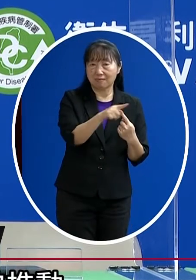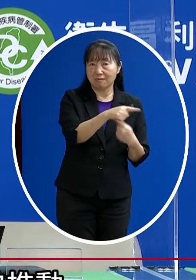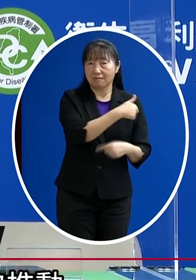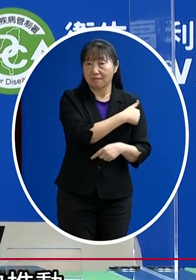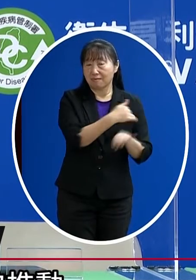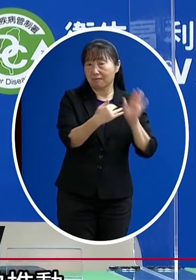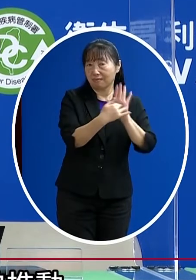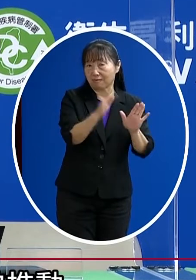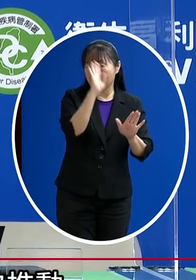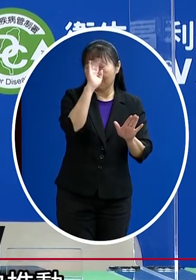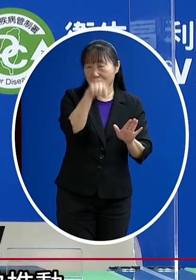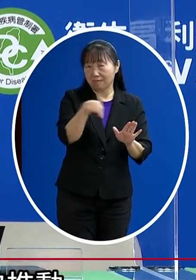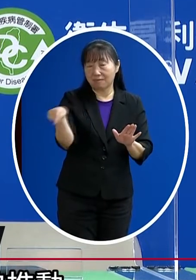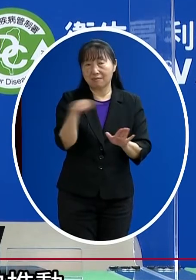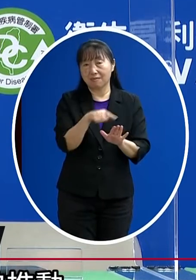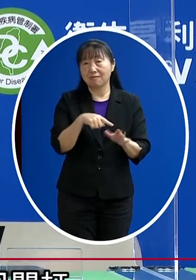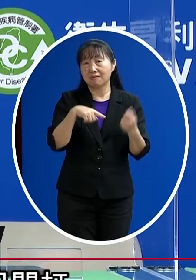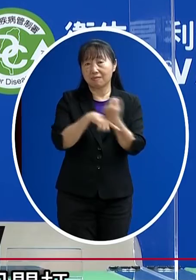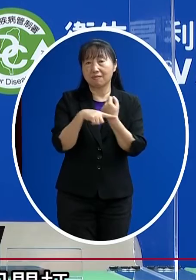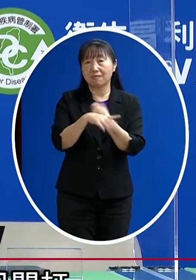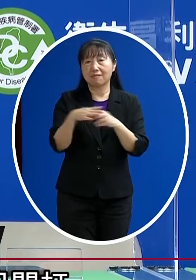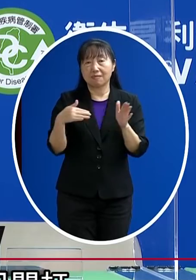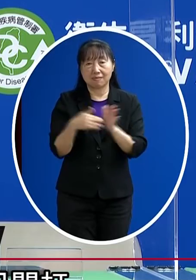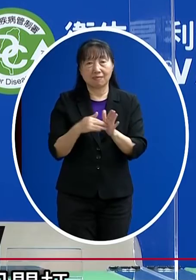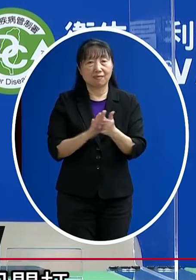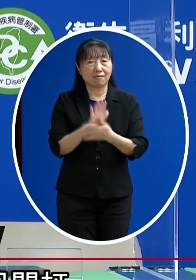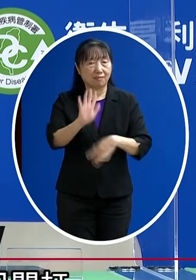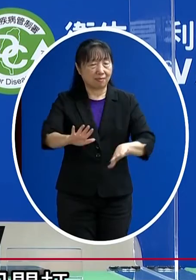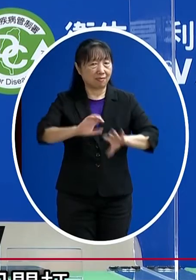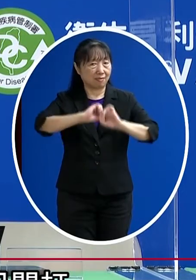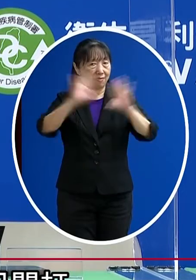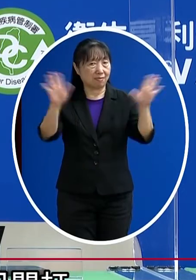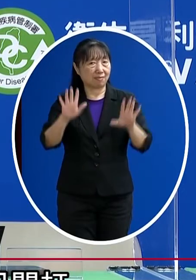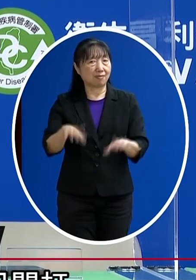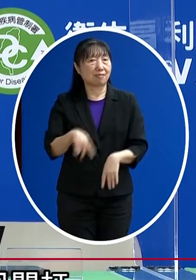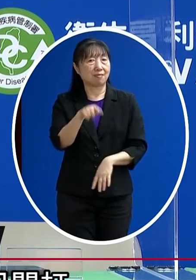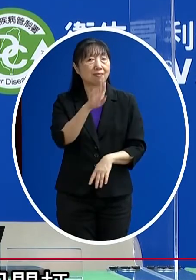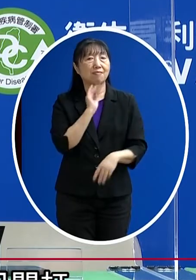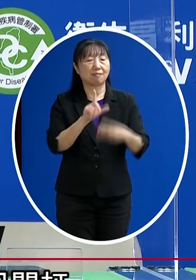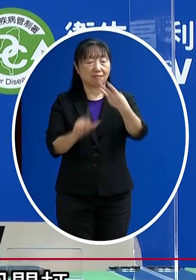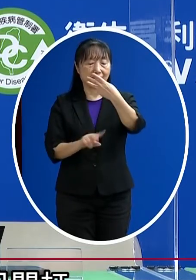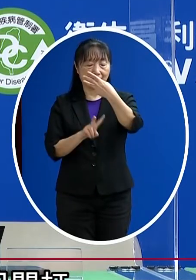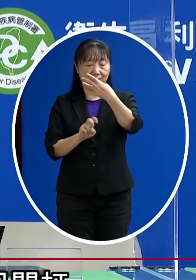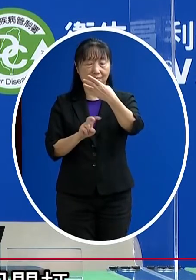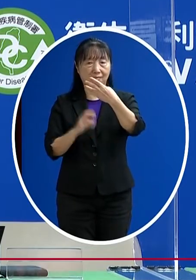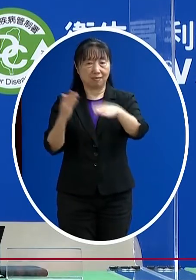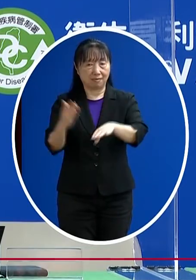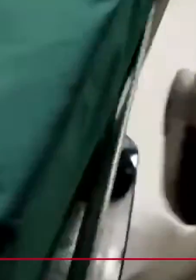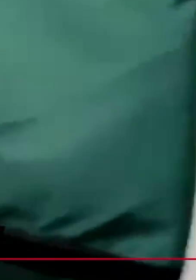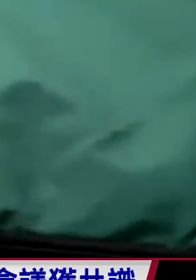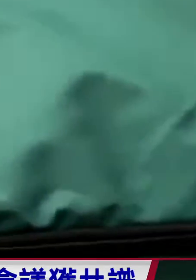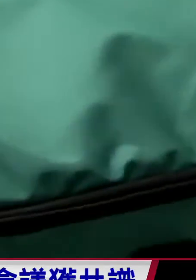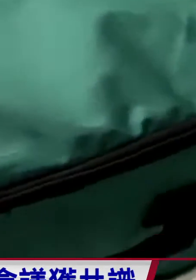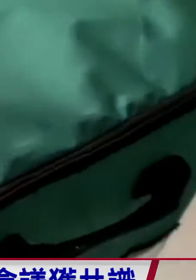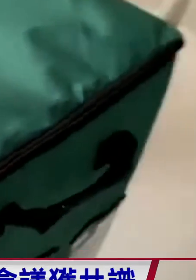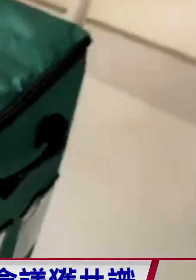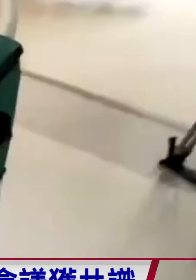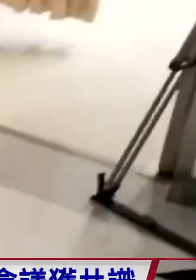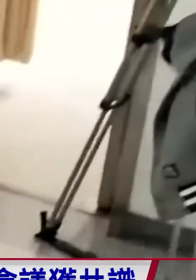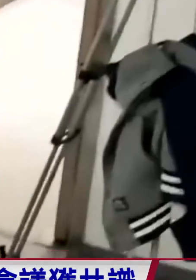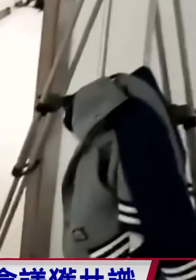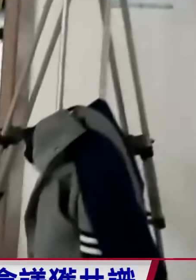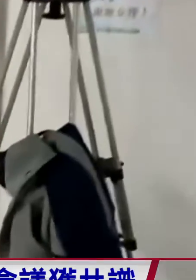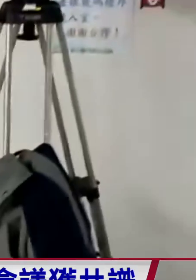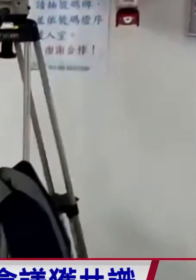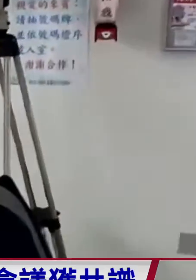实施的对象逐序的推动。那我们宣布做疫苗于3月22日开打。 指